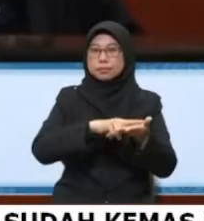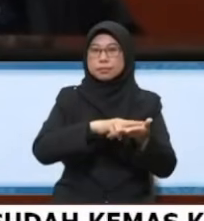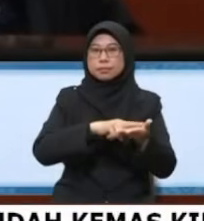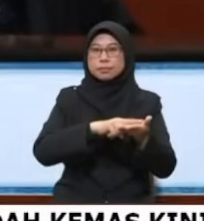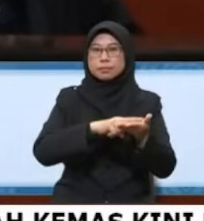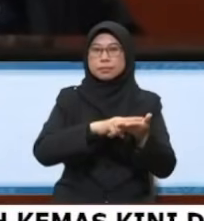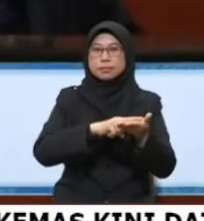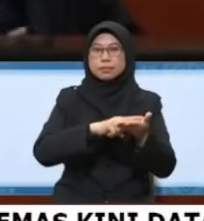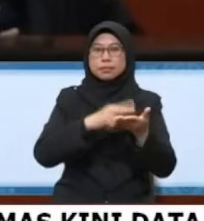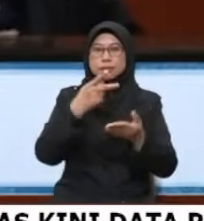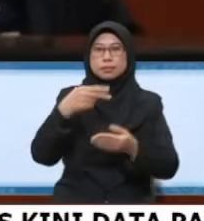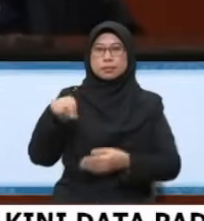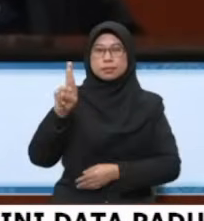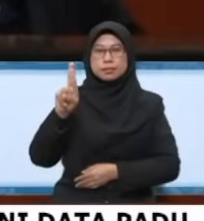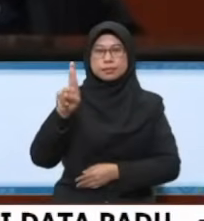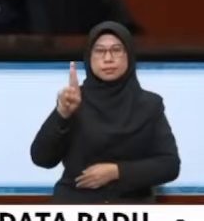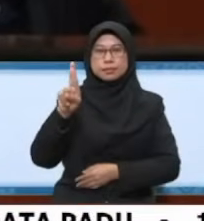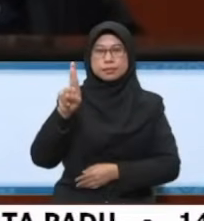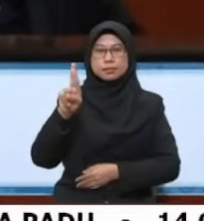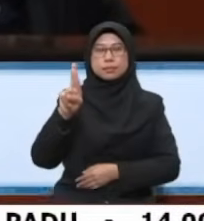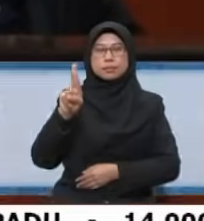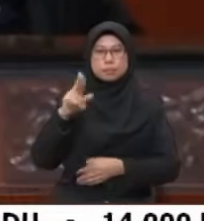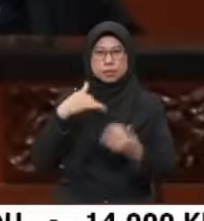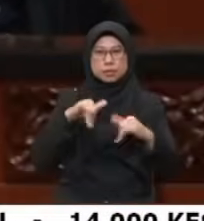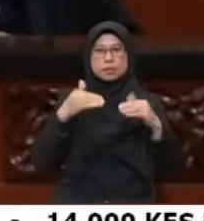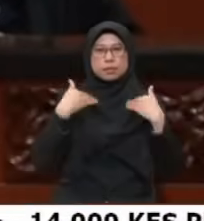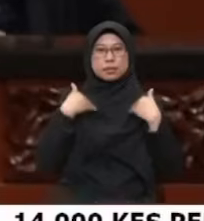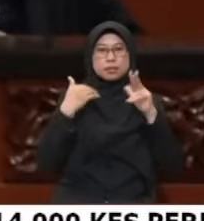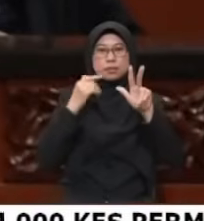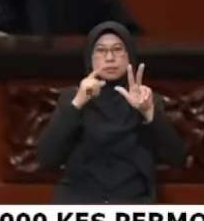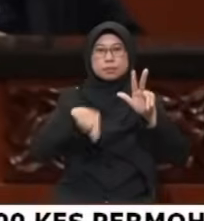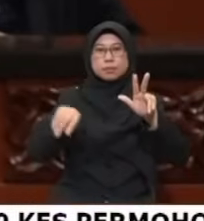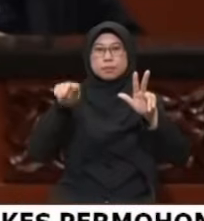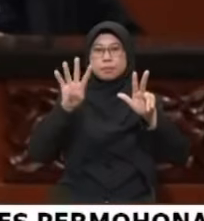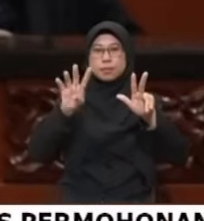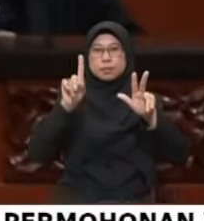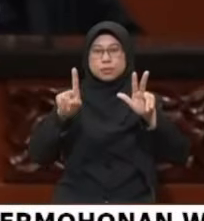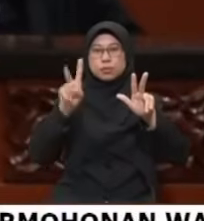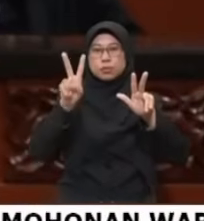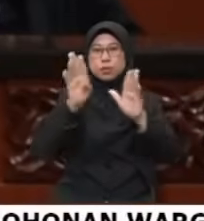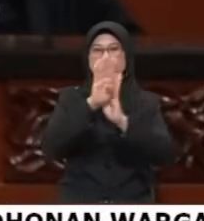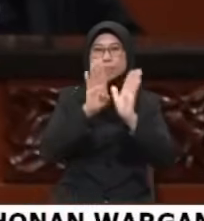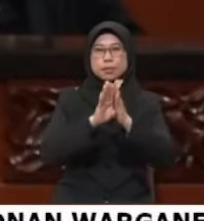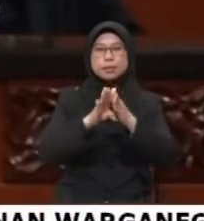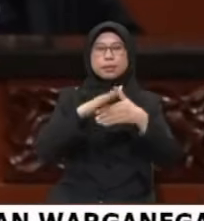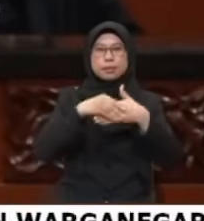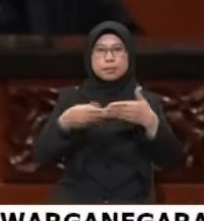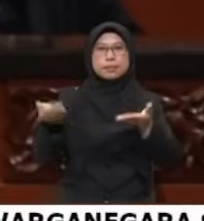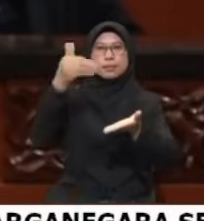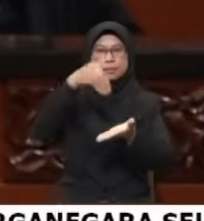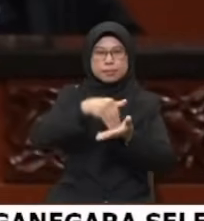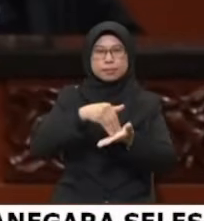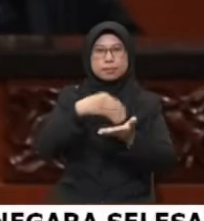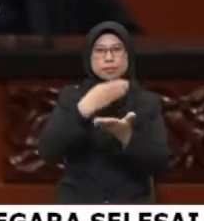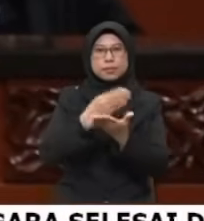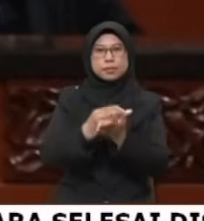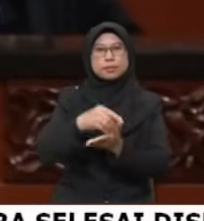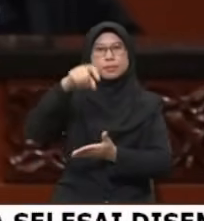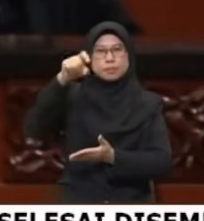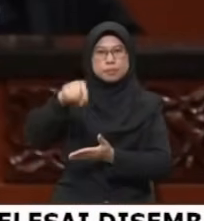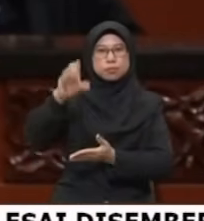kerja Raya Malaysia masih terdapat sejumlah 3.412 bilion lagi peruntukan yang